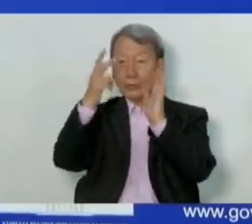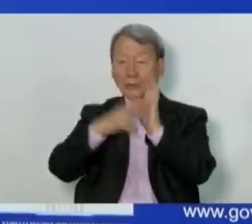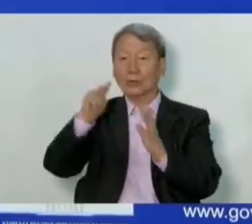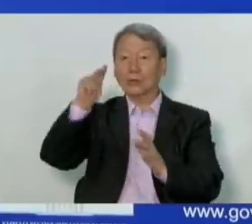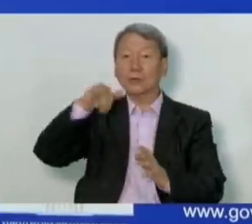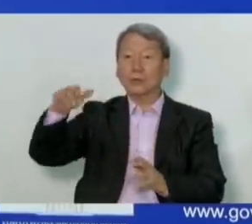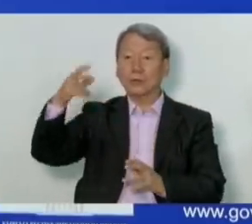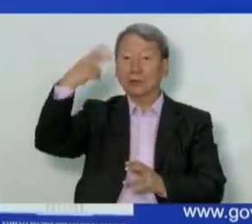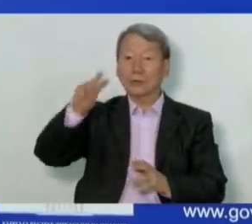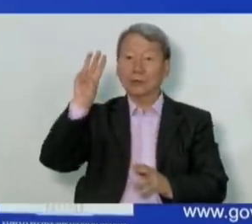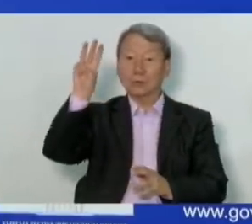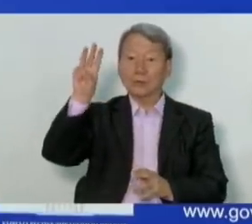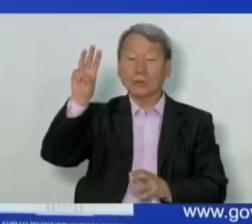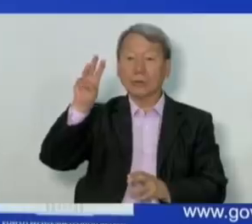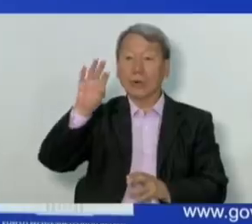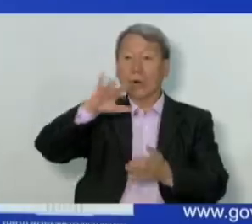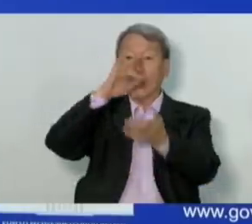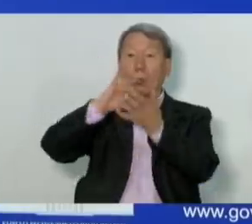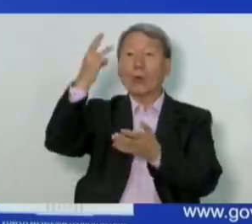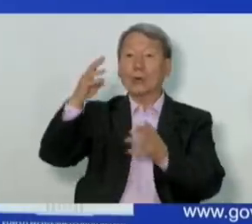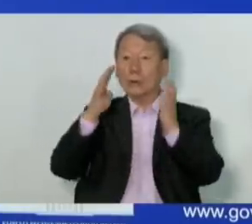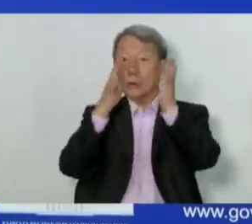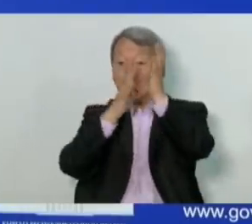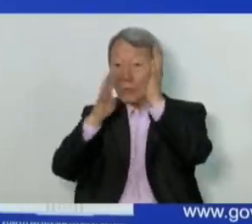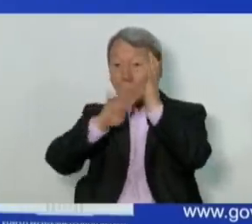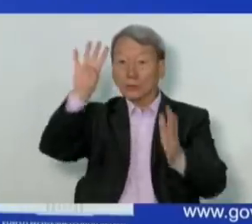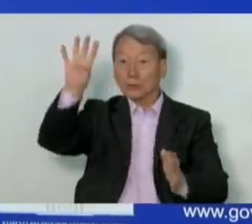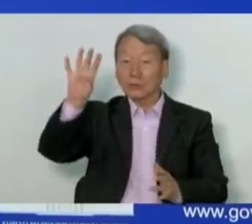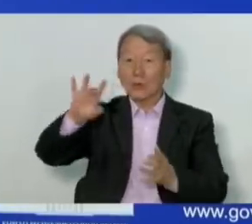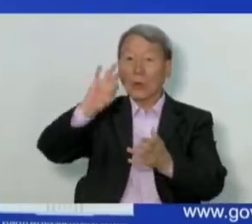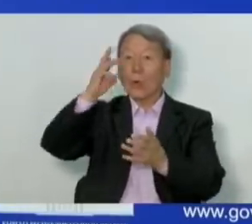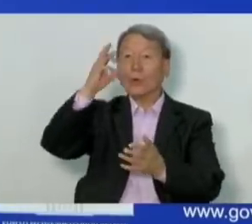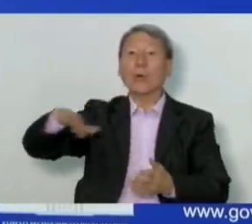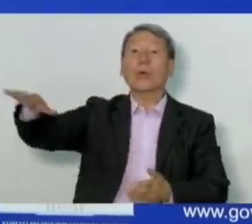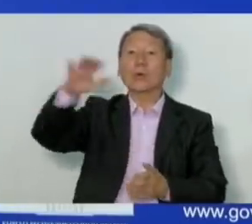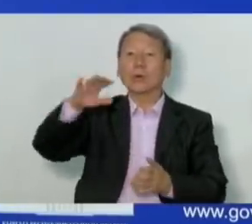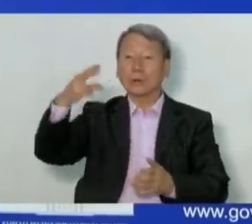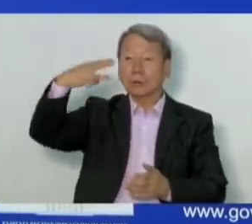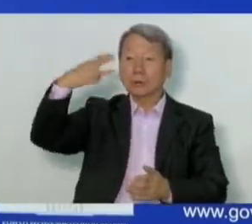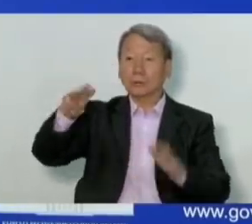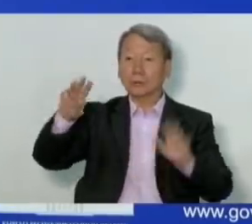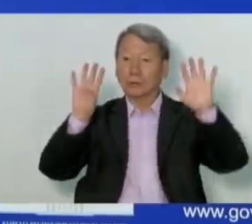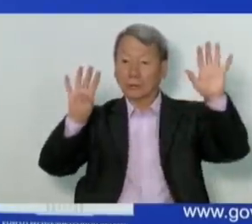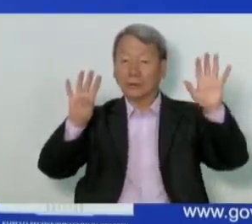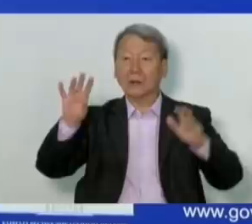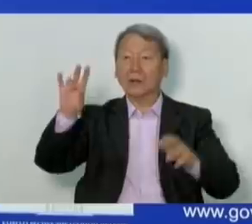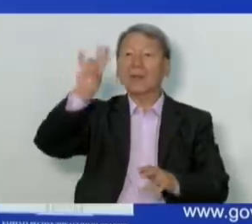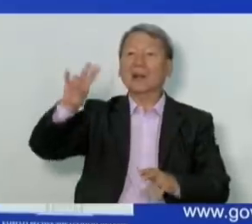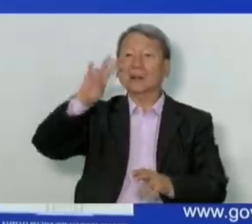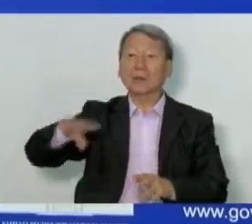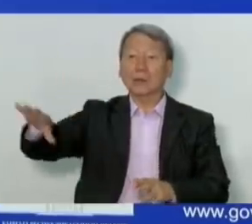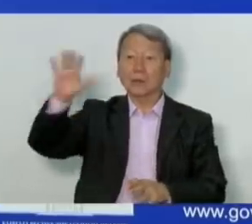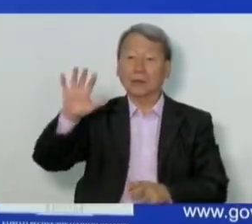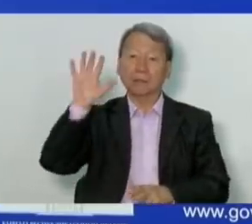Күй облысында 23, Ош шарында 94, Ош облысында 39, Нарын